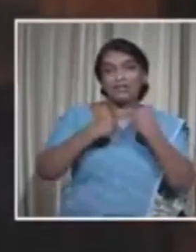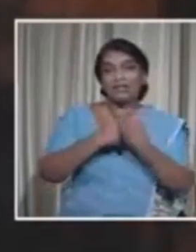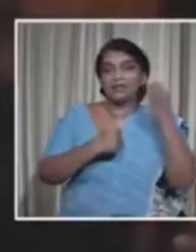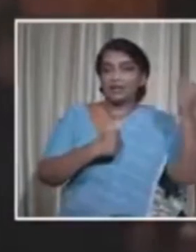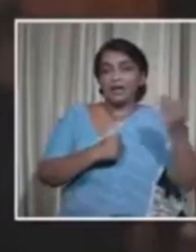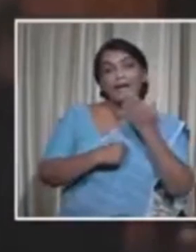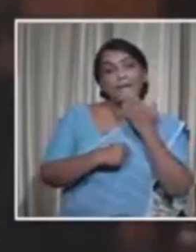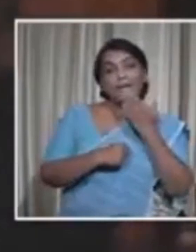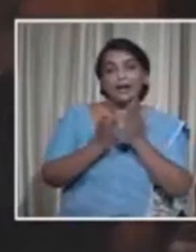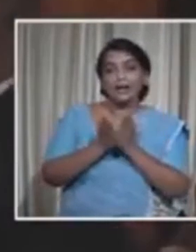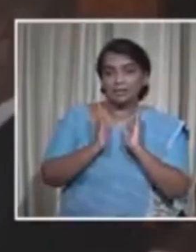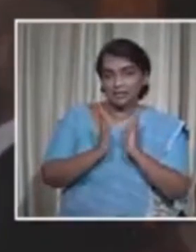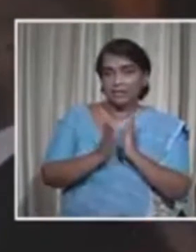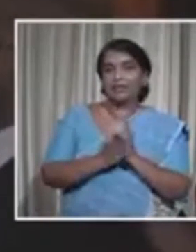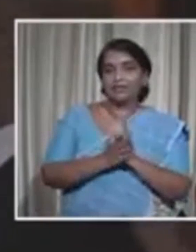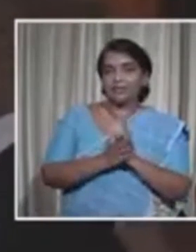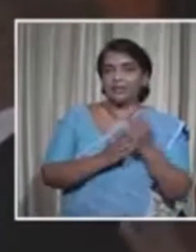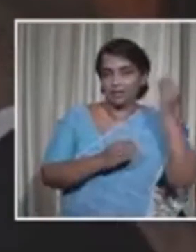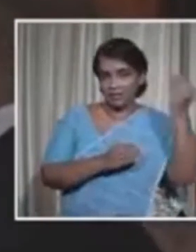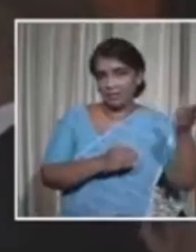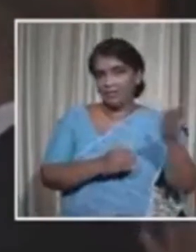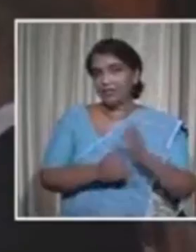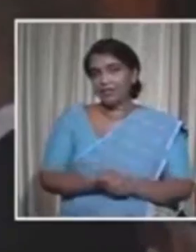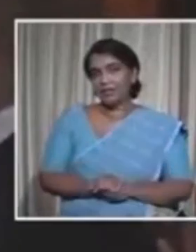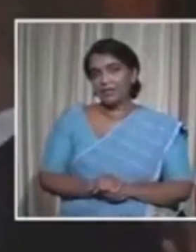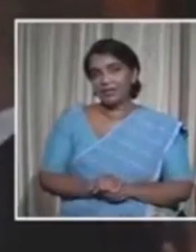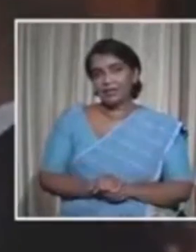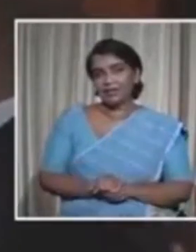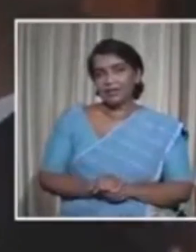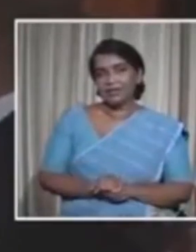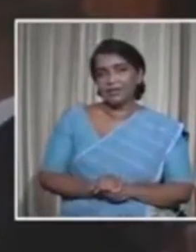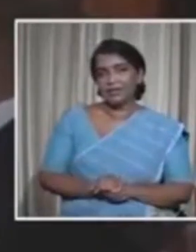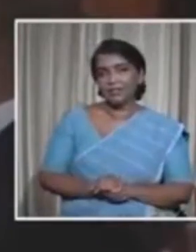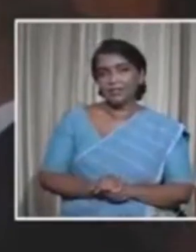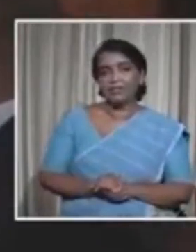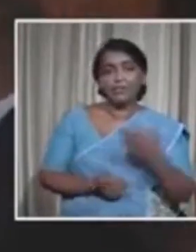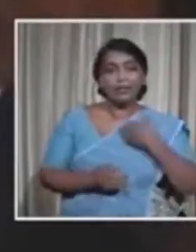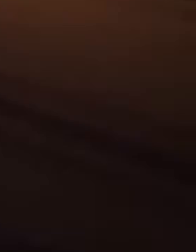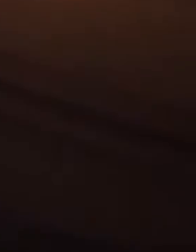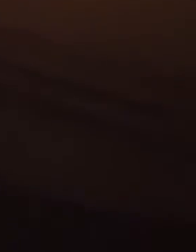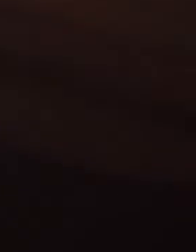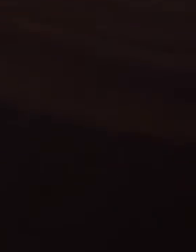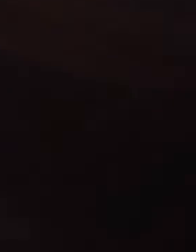இடமளிக்குமாறு பாராளுமன்ற உறுப்பினர் சாணக்கியனுக்கு சபாநாயகர் அறிவுறுத்தியமை குறிப்பிடத்தக்கது.